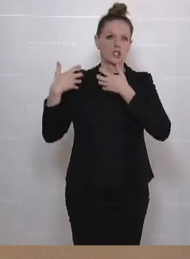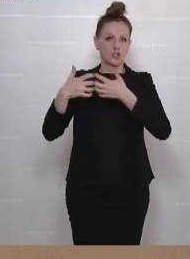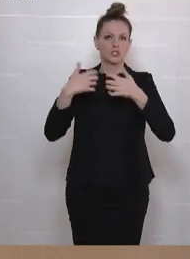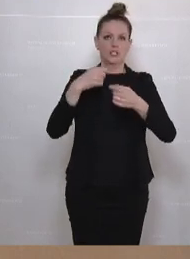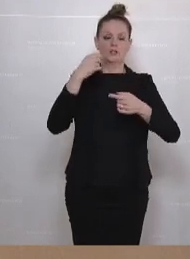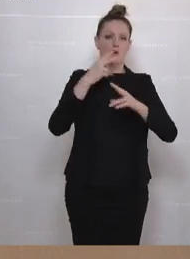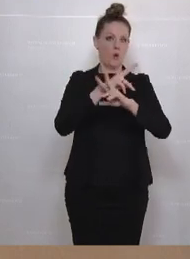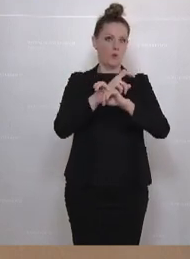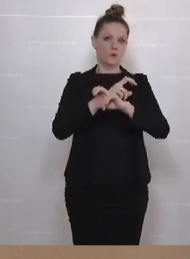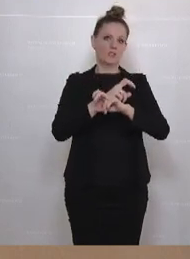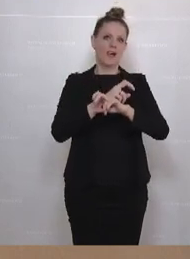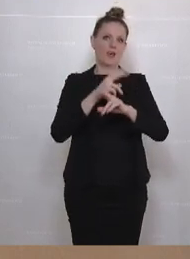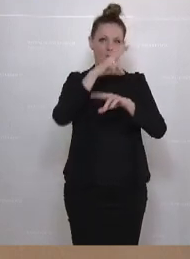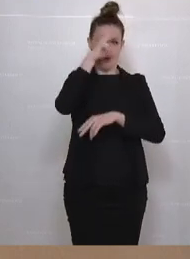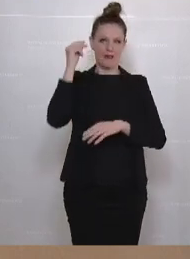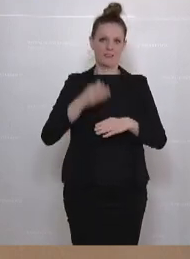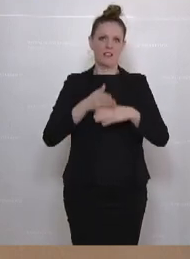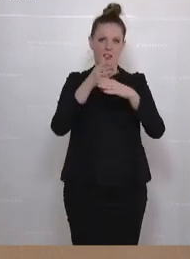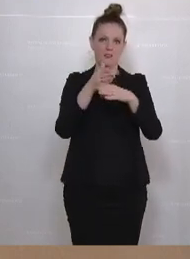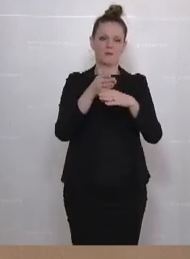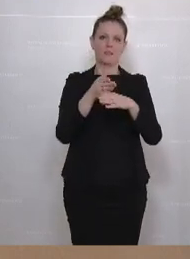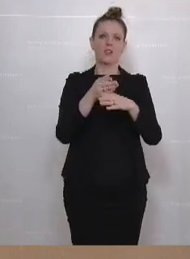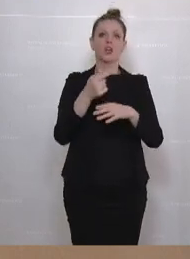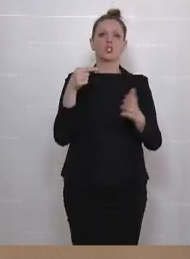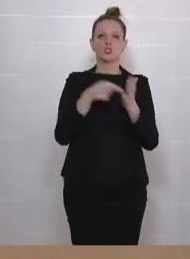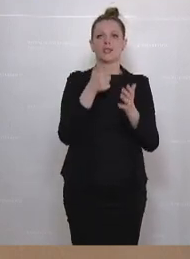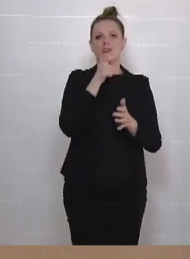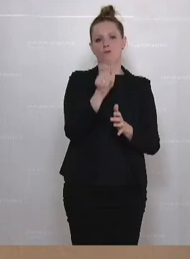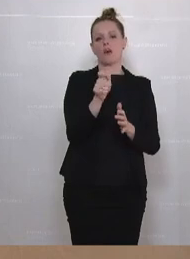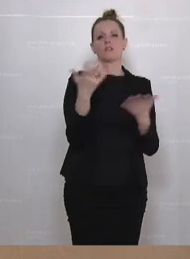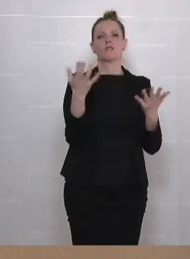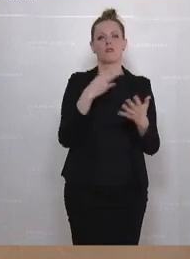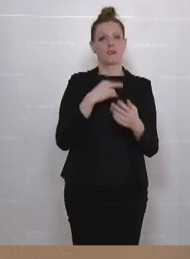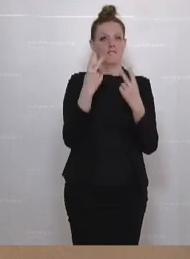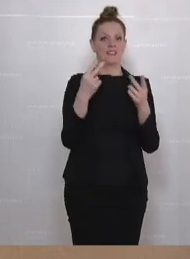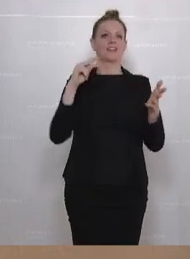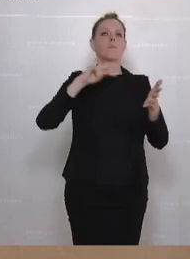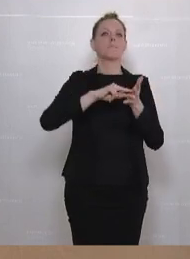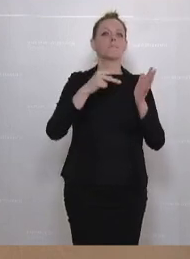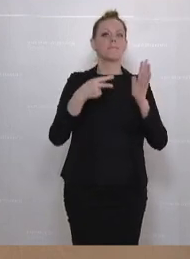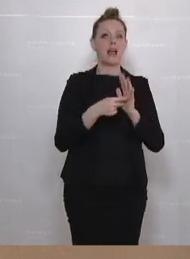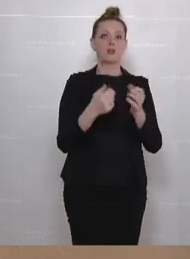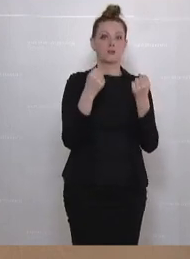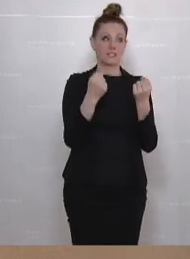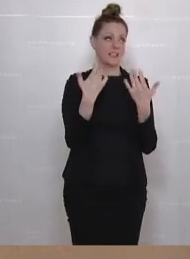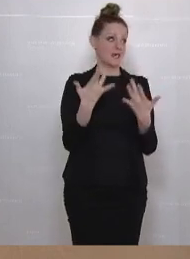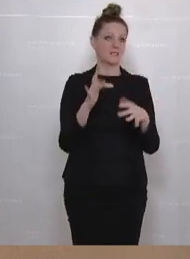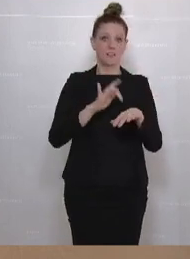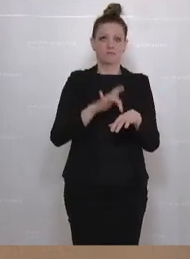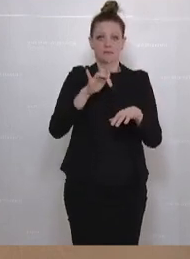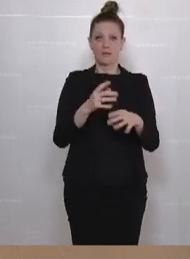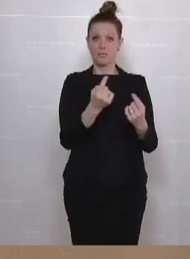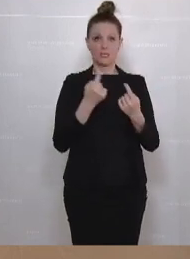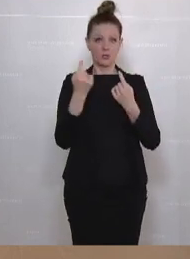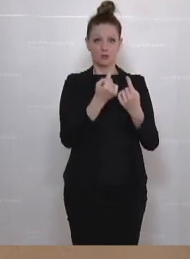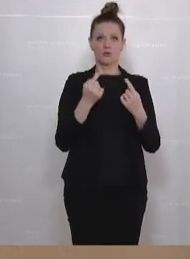und das Sprichwort für mich dabei ist Planungssicherheit. Ja, Sie haben richtig gesagt, wir stehen in einer besonders heiklen Situation. Die ganze Welt ist im